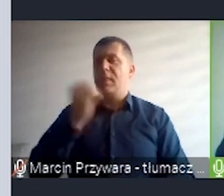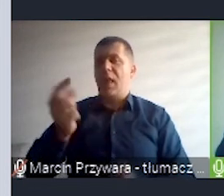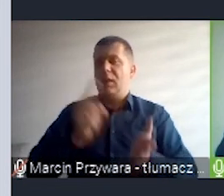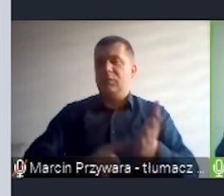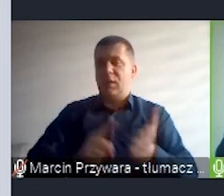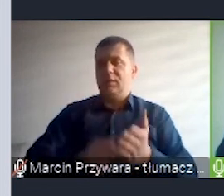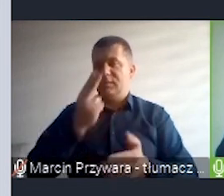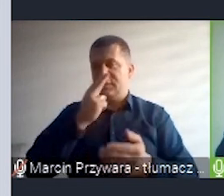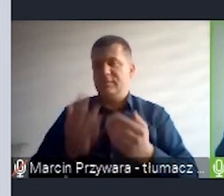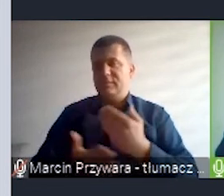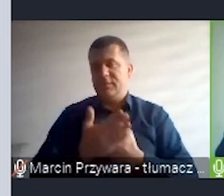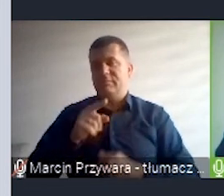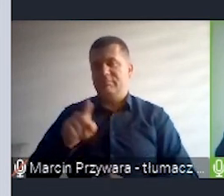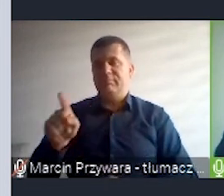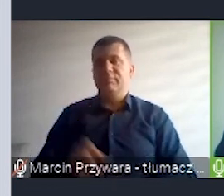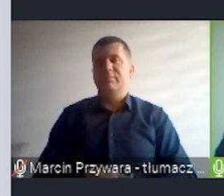najczęściej występujące.